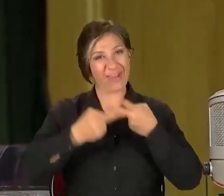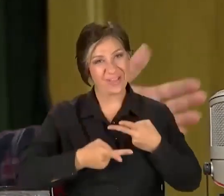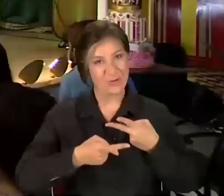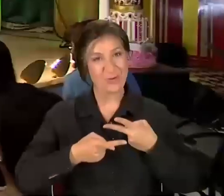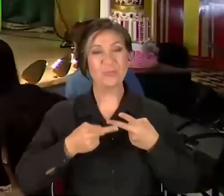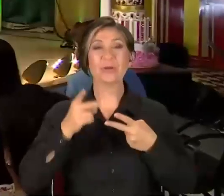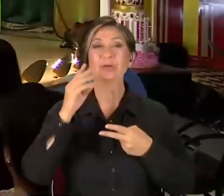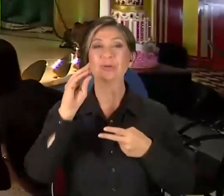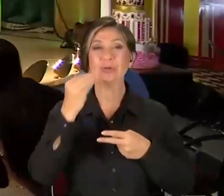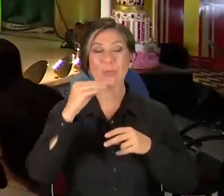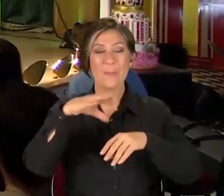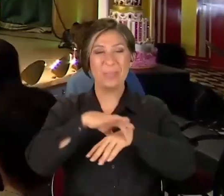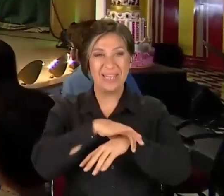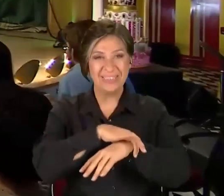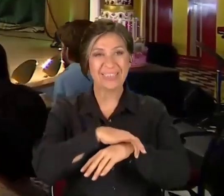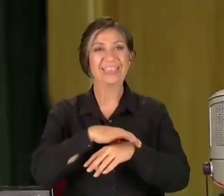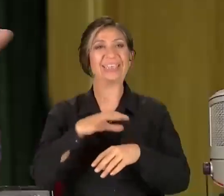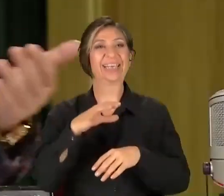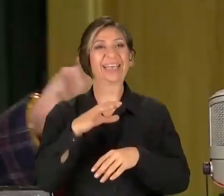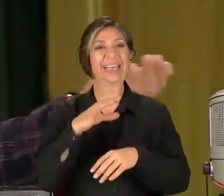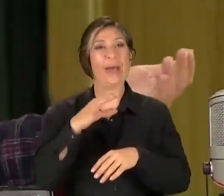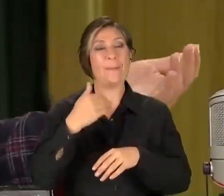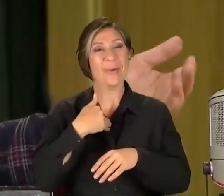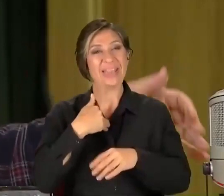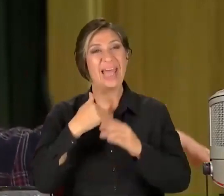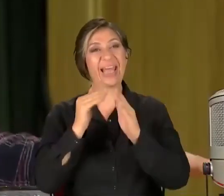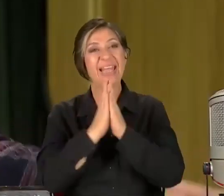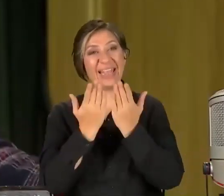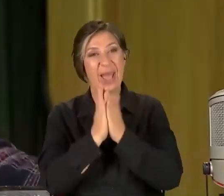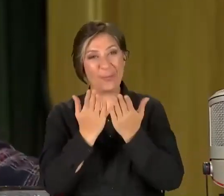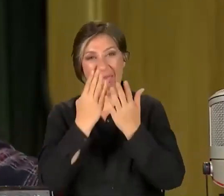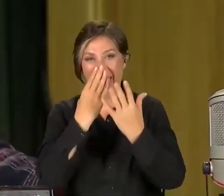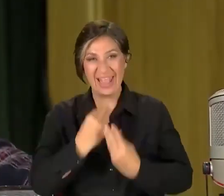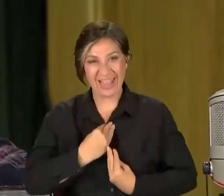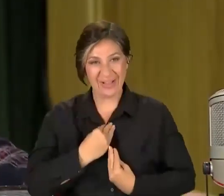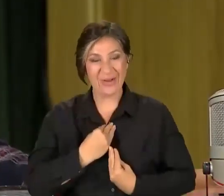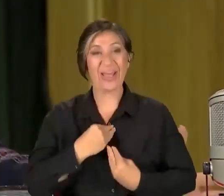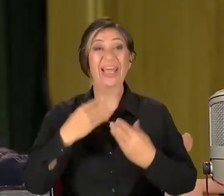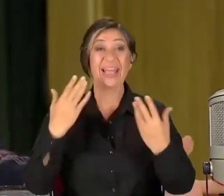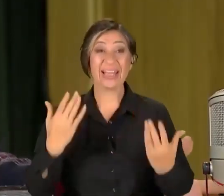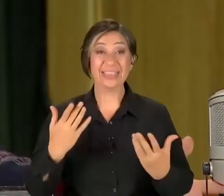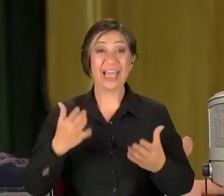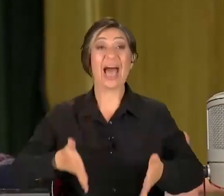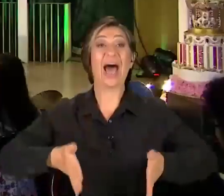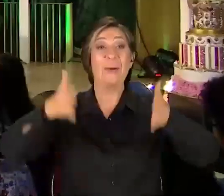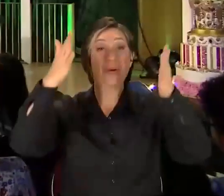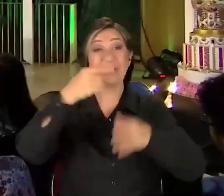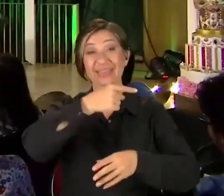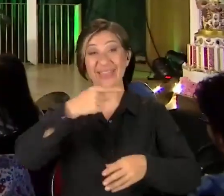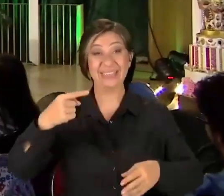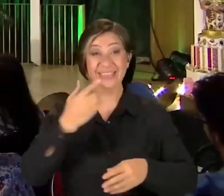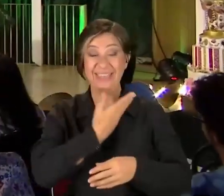çağırıyorum. Çocuğuma bilezik, bana kitap hediye ediyor. Keşke apartman